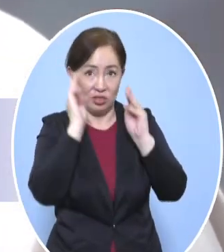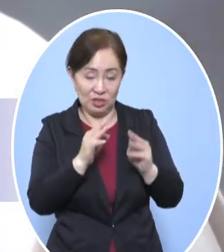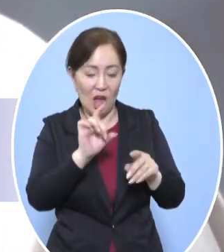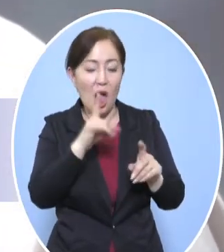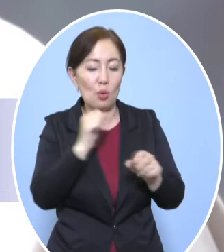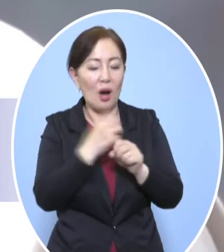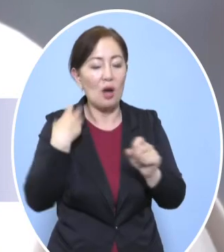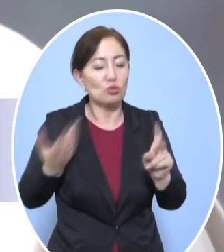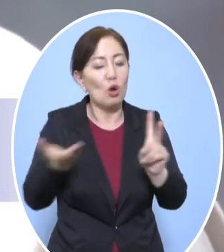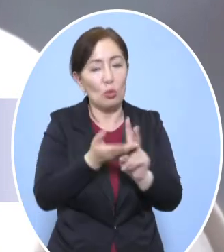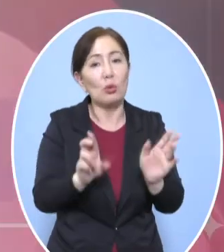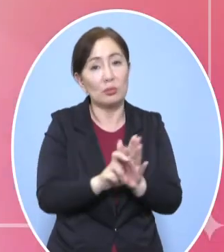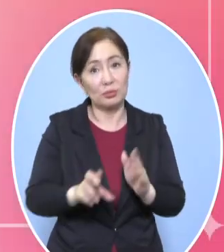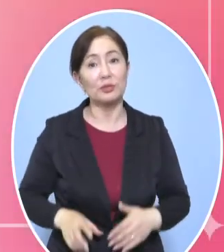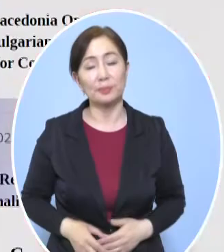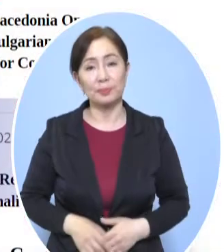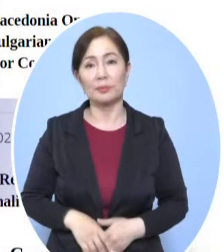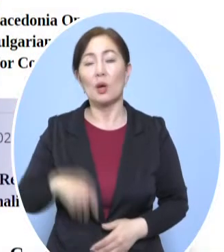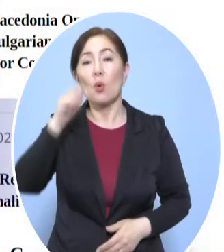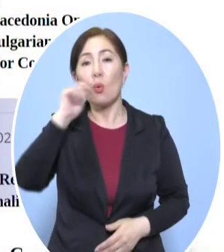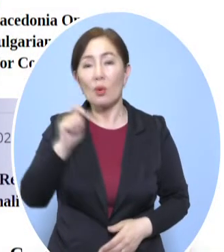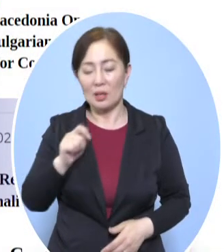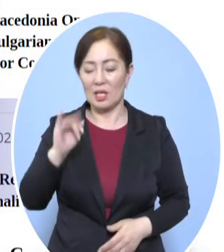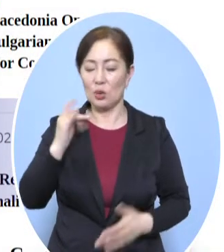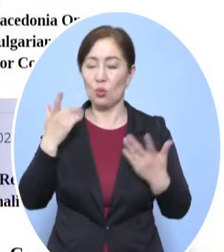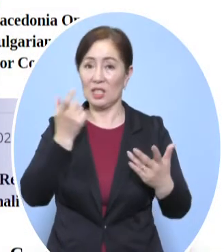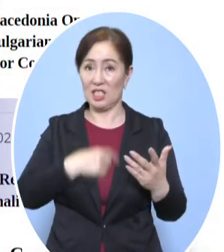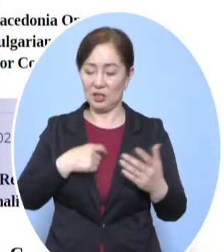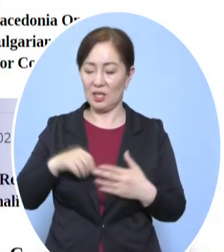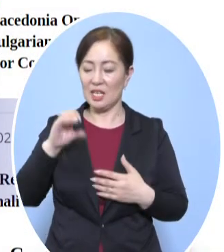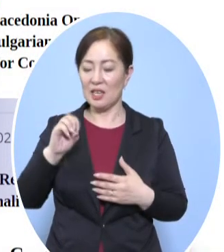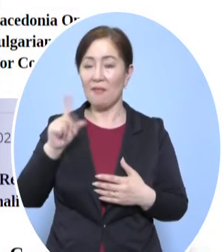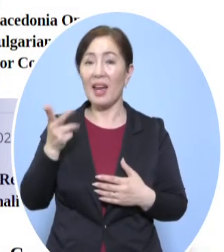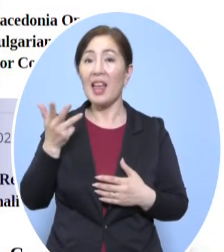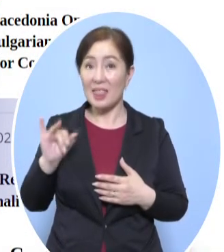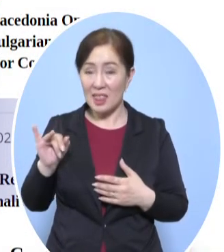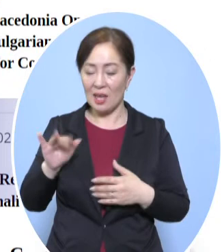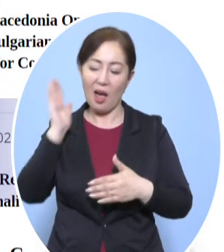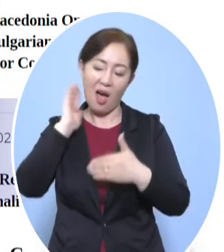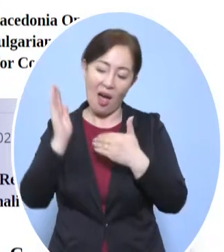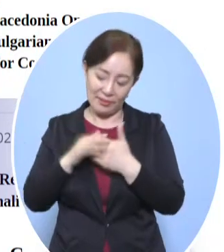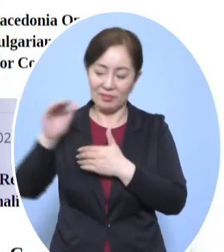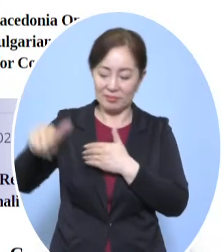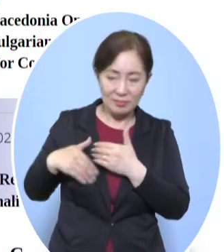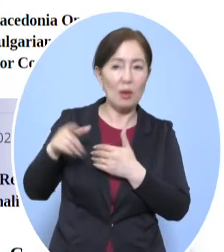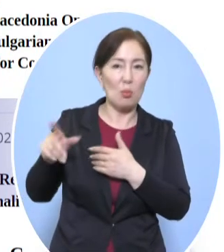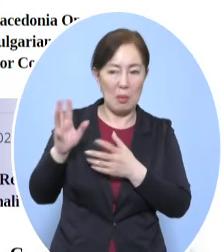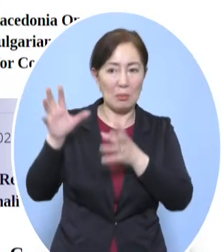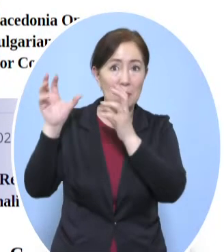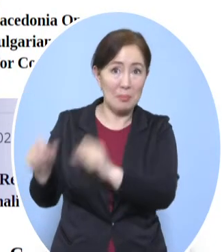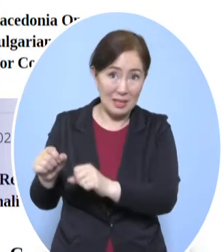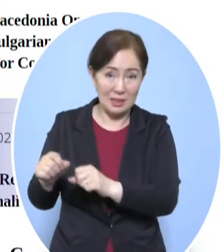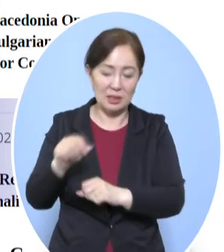хариуцлага хүлээлгэх боломжтой гэжээ. Украины парламентын гишүүн Евгений Яковенког авилах хэл ахуулын хэрэгт